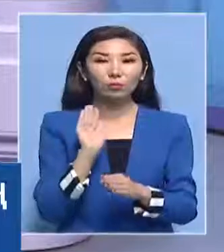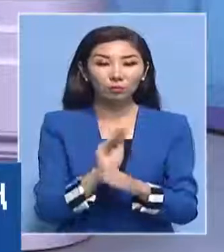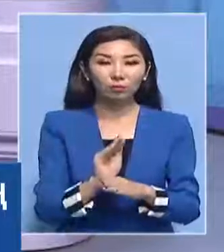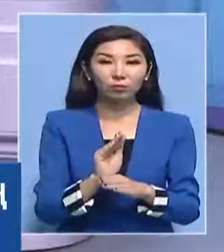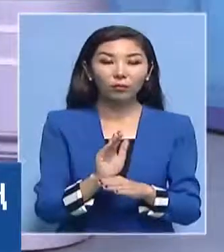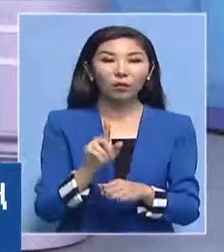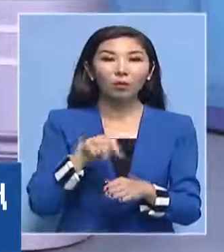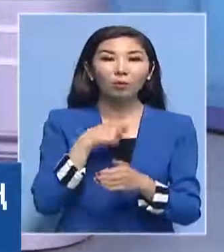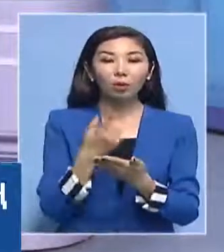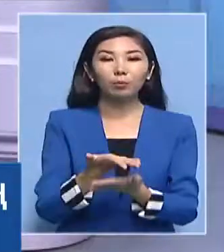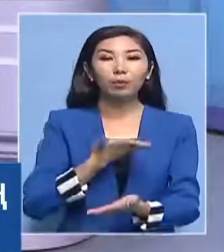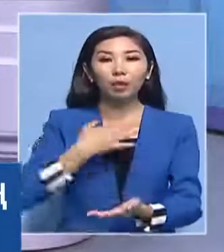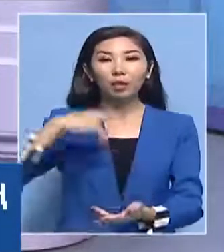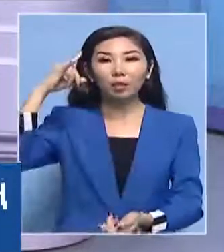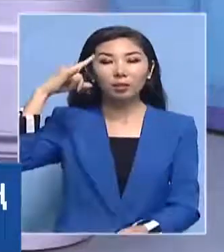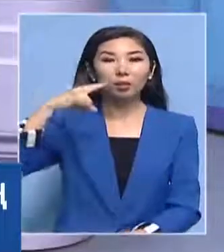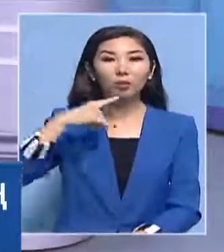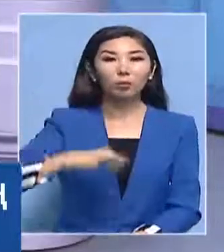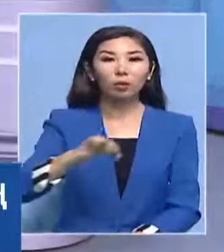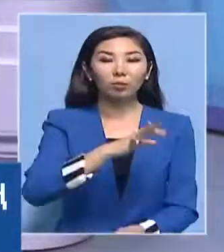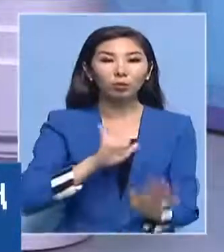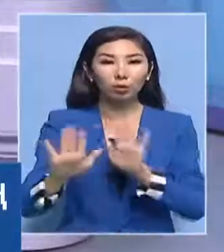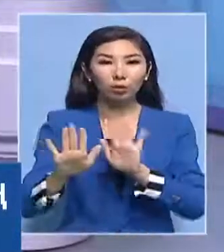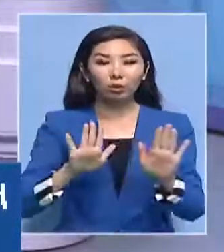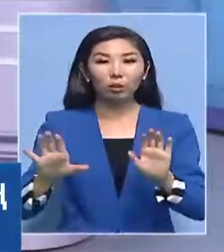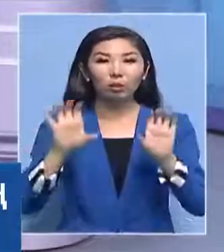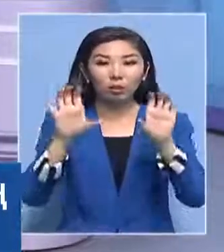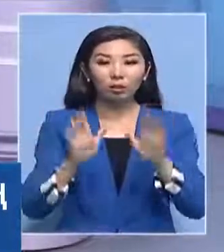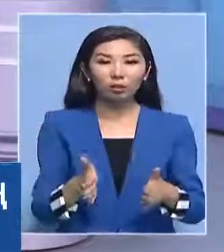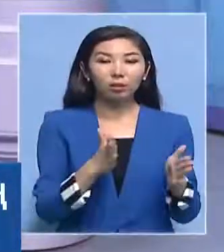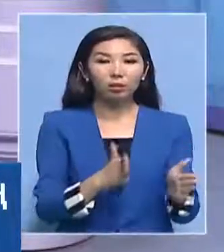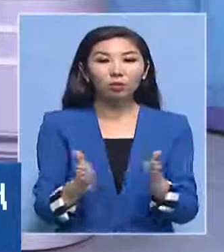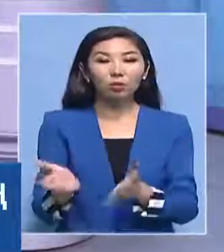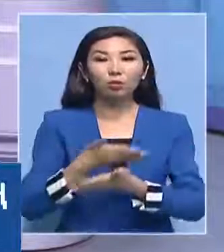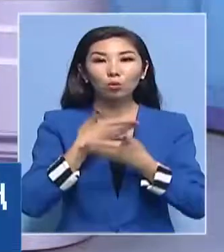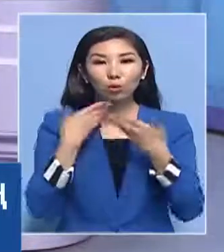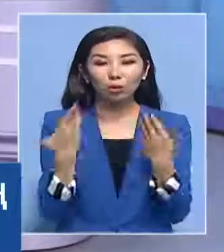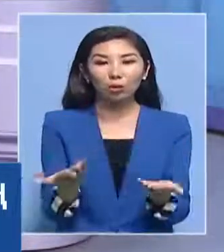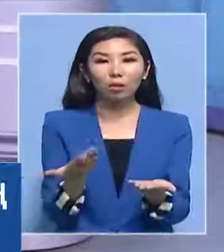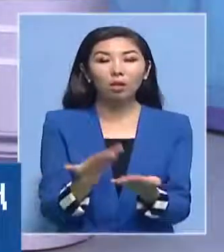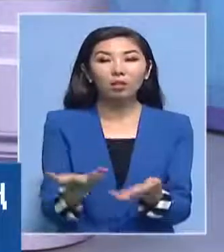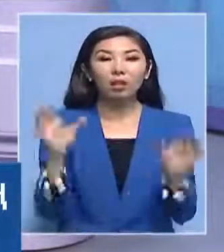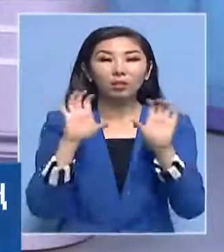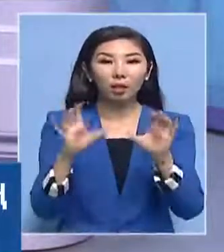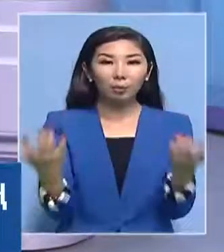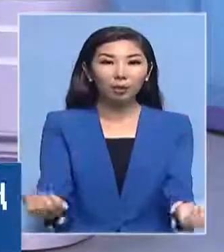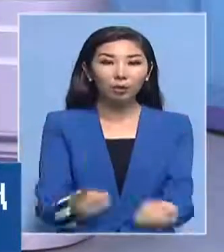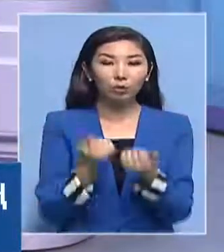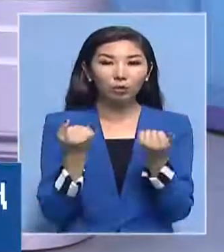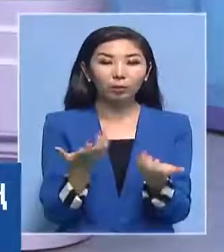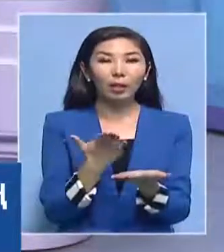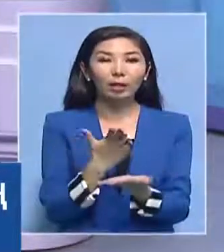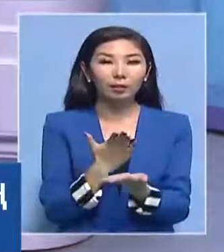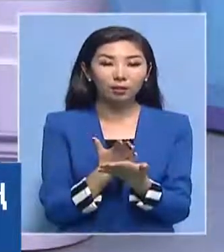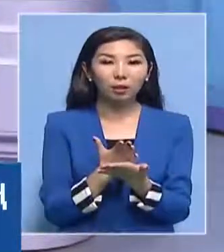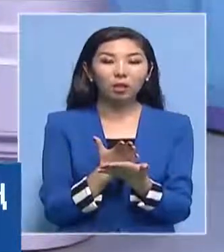жаңа мынандай сұрақ. Бізде Қазақстан Республикасында музей жөніндегі заң жоқ екен, реттейтін. Сондай жаңағы заңның қабылдауын негіздерін